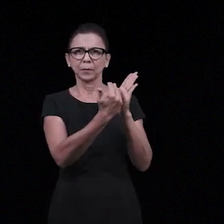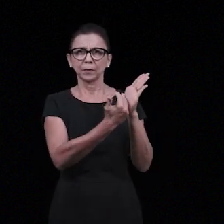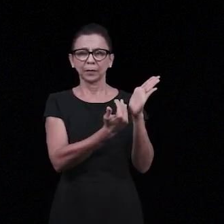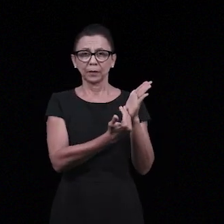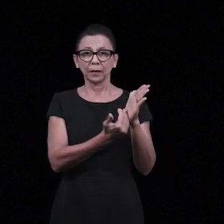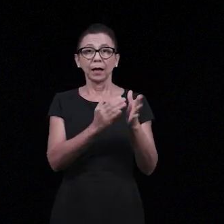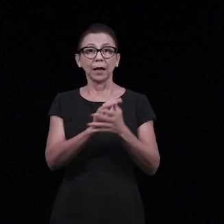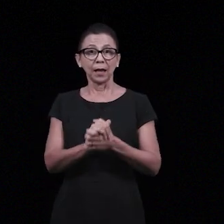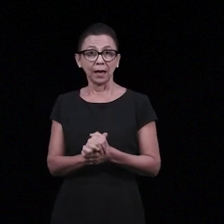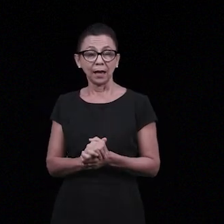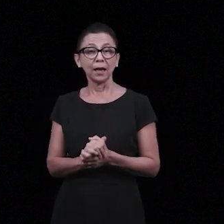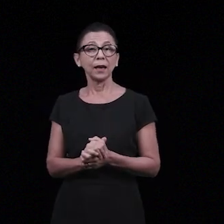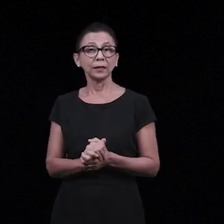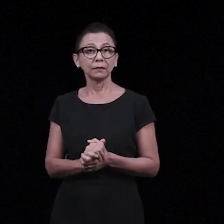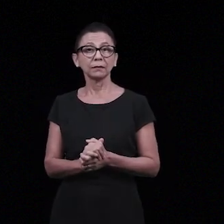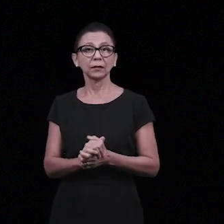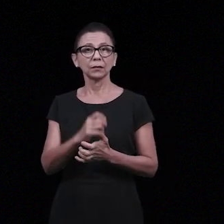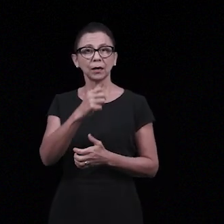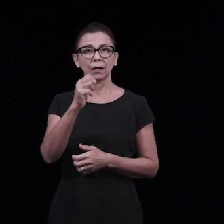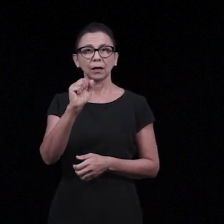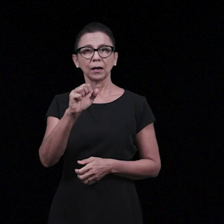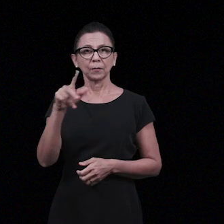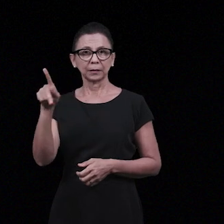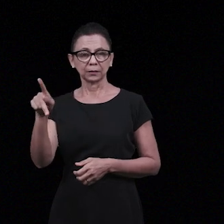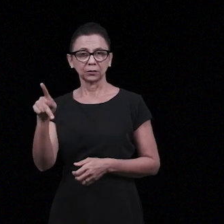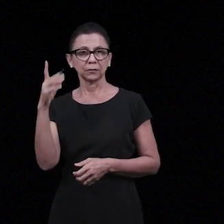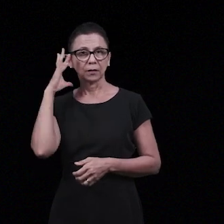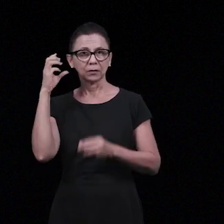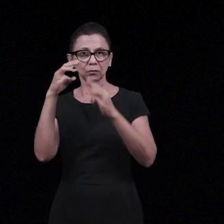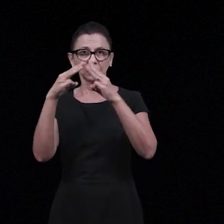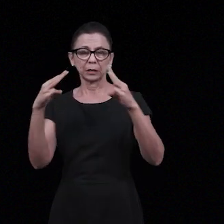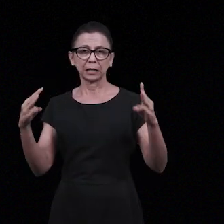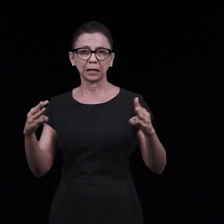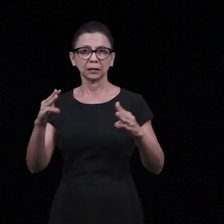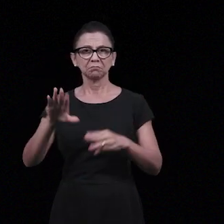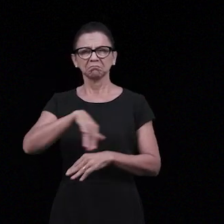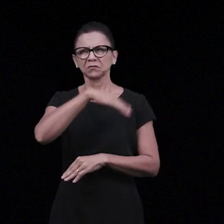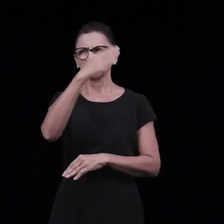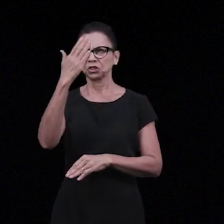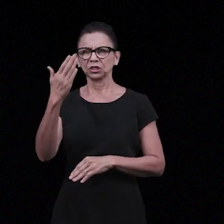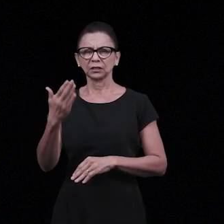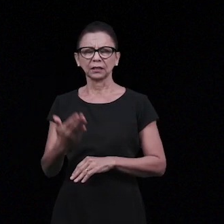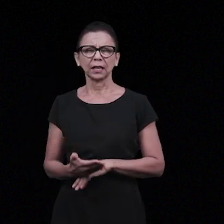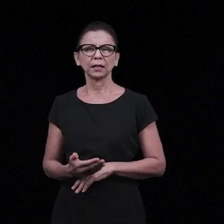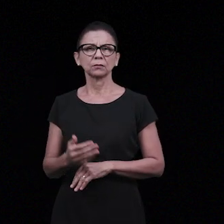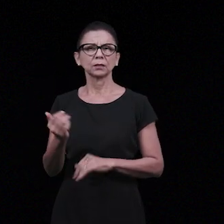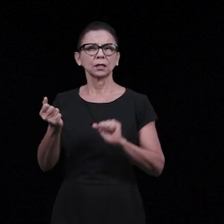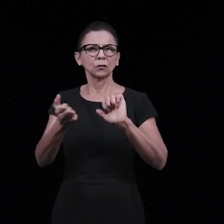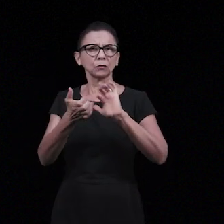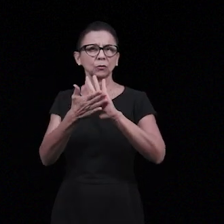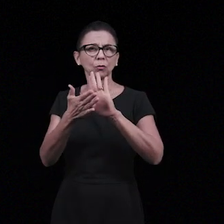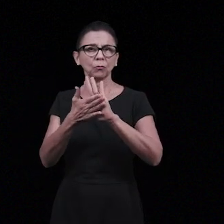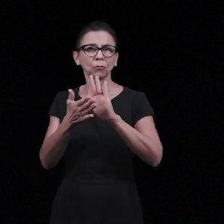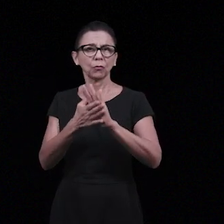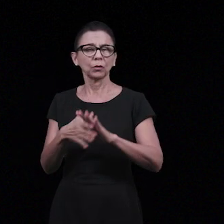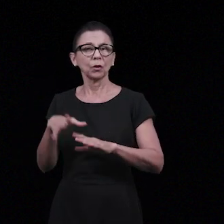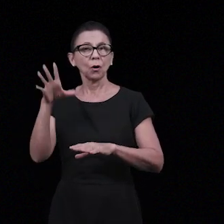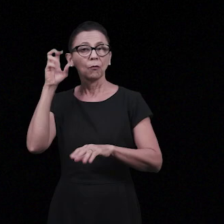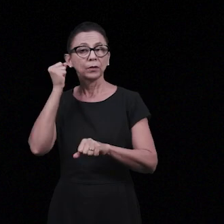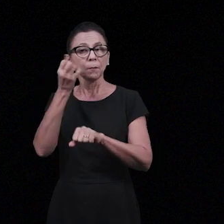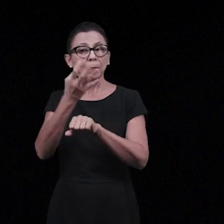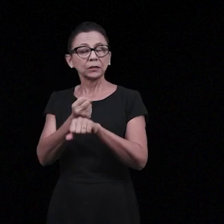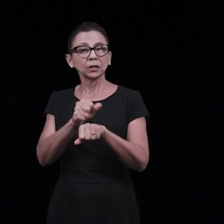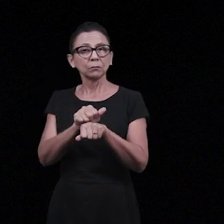l'application de la radio Manaïm. Vous pouvez encore entendre des louanges 24 heures par jour et aussi partager des podcasts de messages.